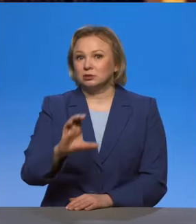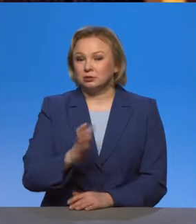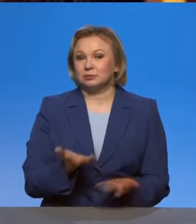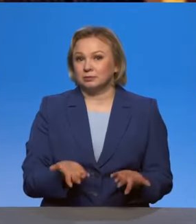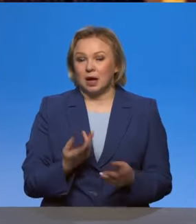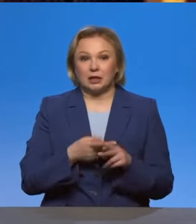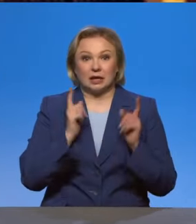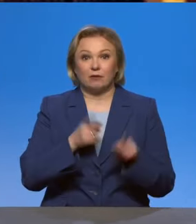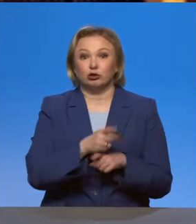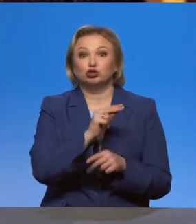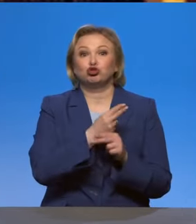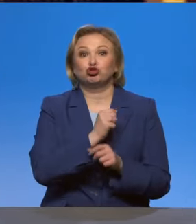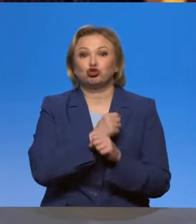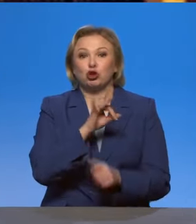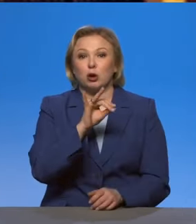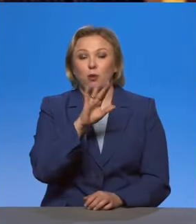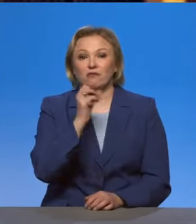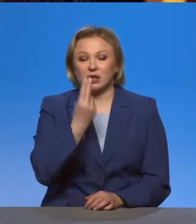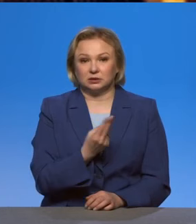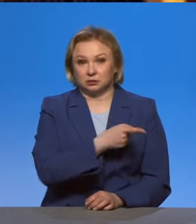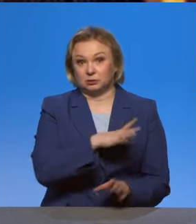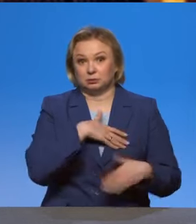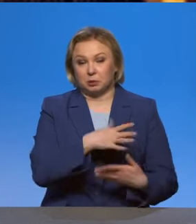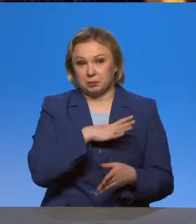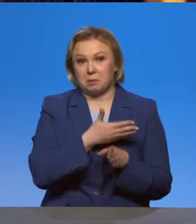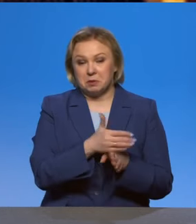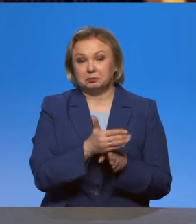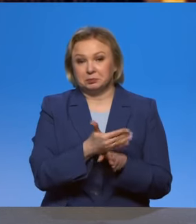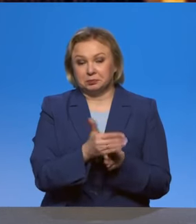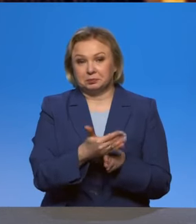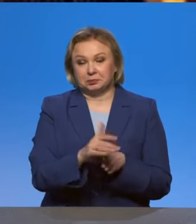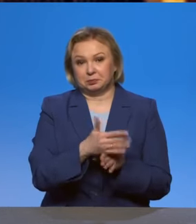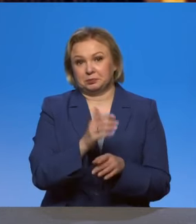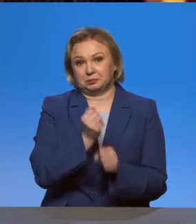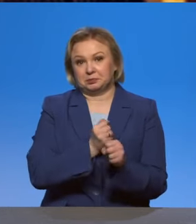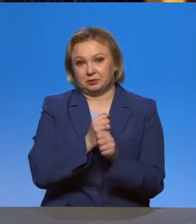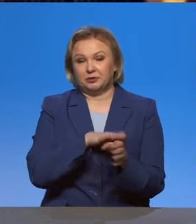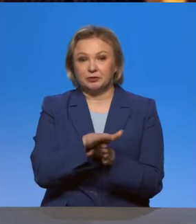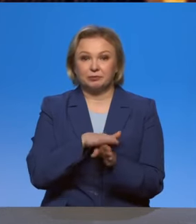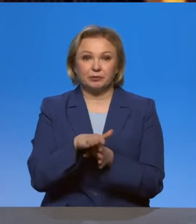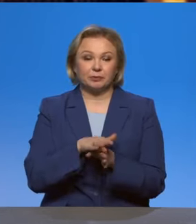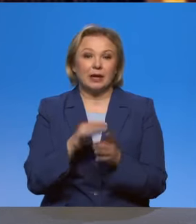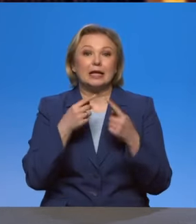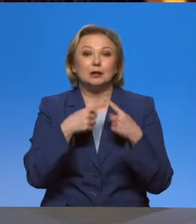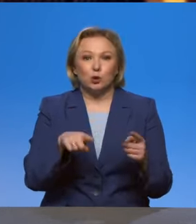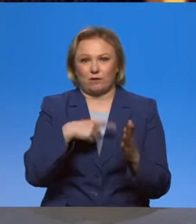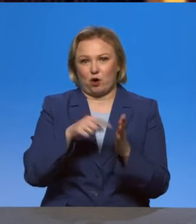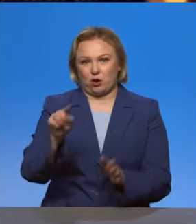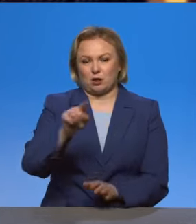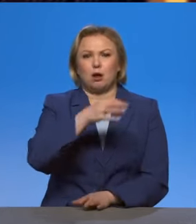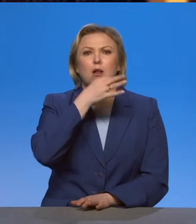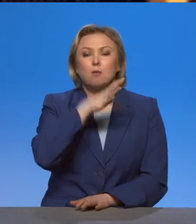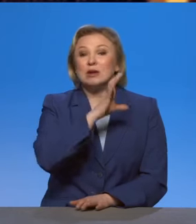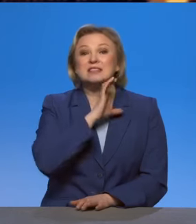в Череповце такое предлагали, и постепенно-постепенно все это реализуется. Вот. И в других городах, любой северный